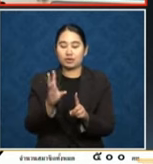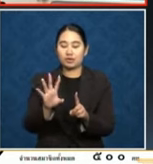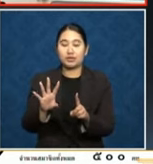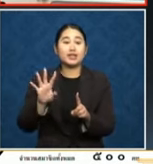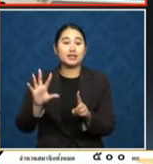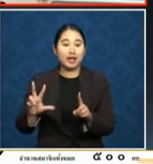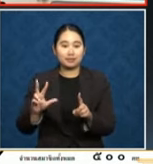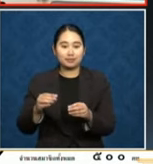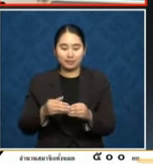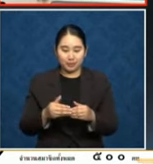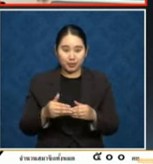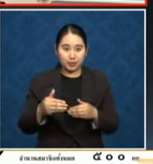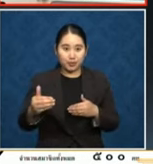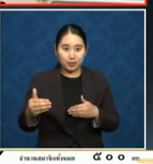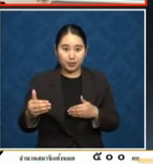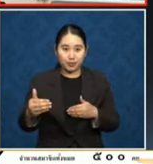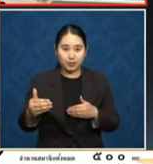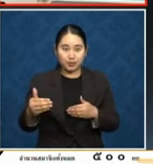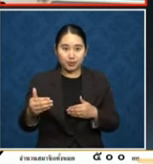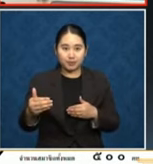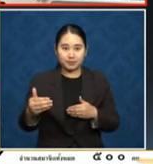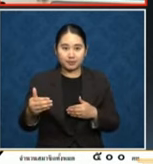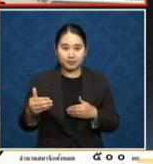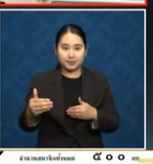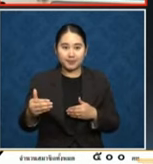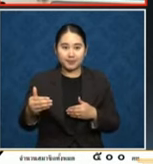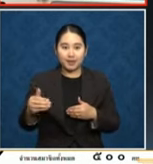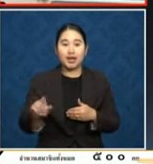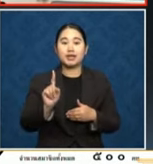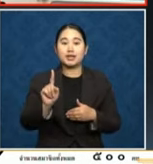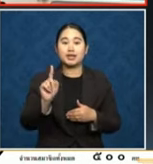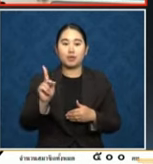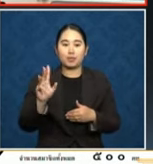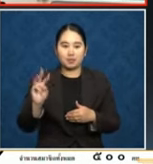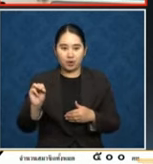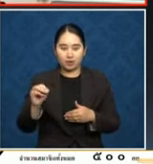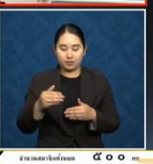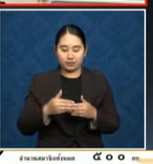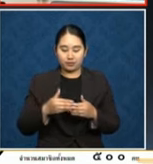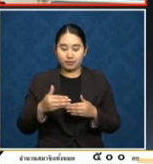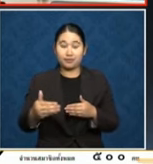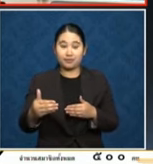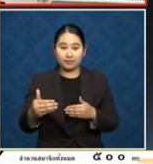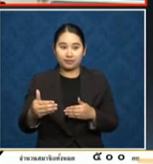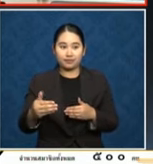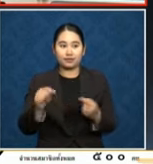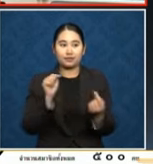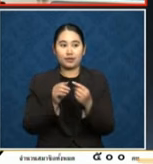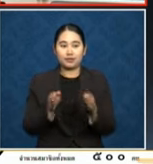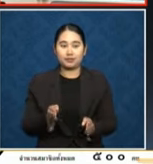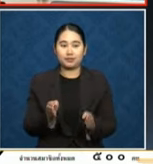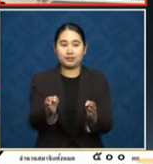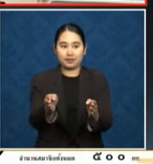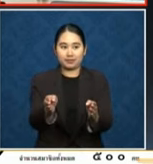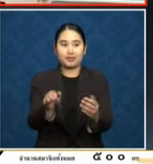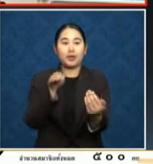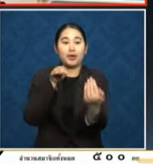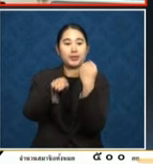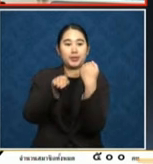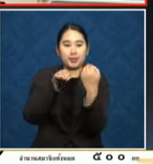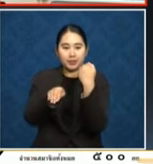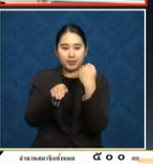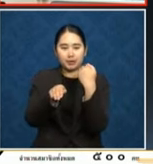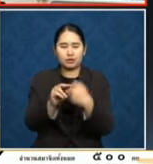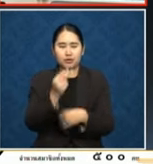95+643ความยาวประมาณ1กิโลเมตรค่ะเป็นช่องทาง2ช่องทางจราจร